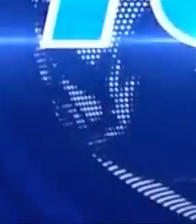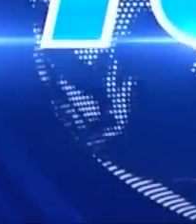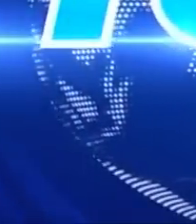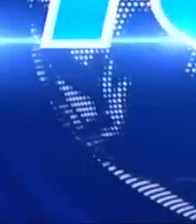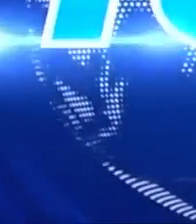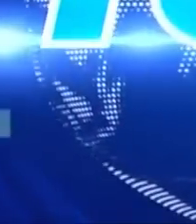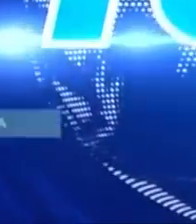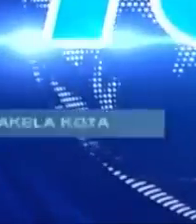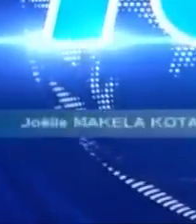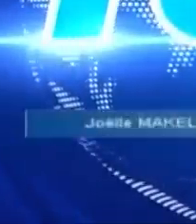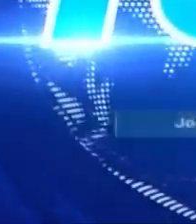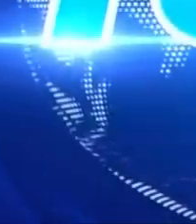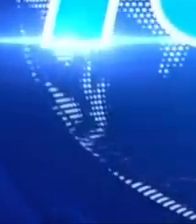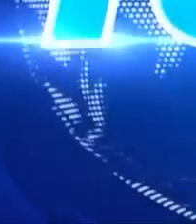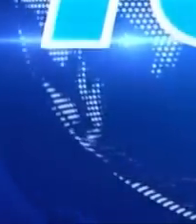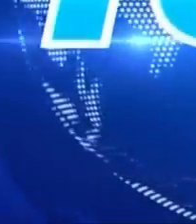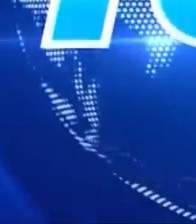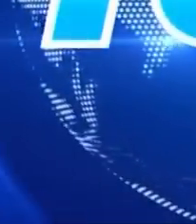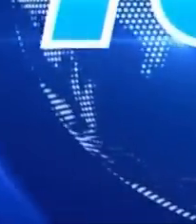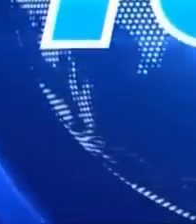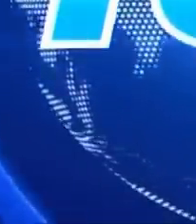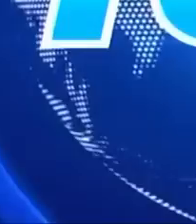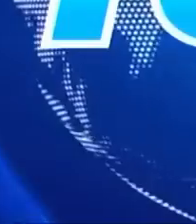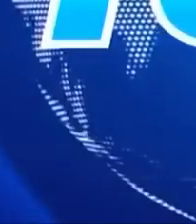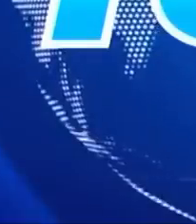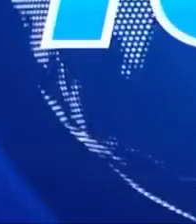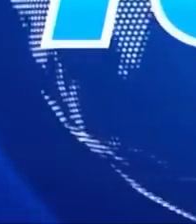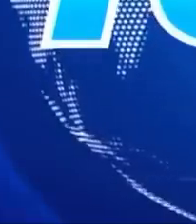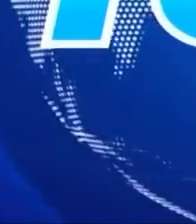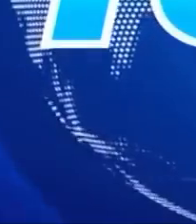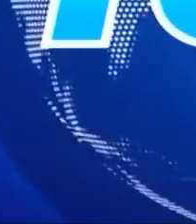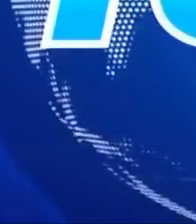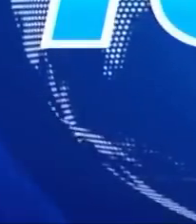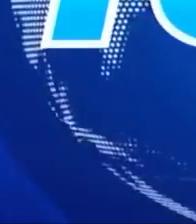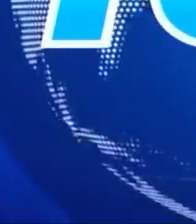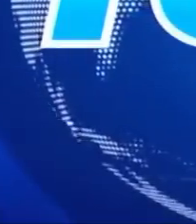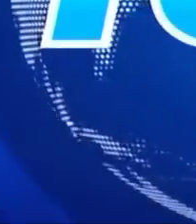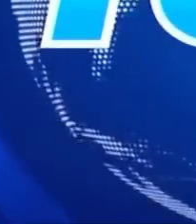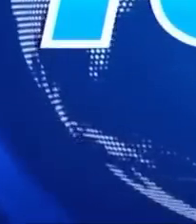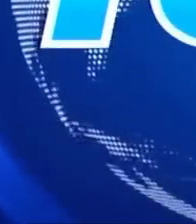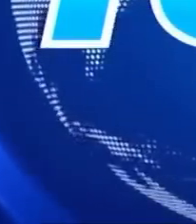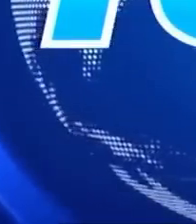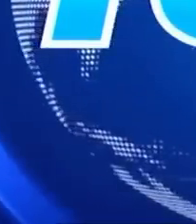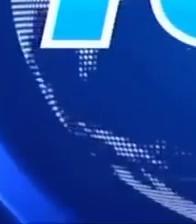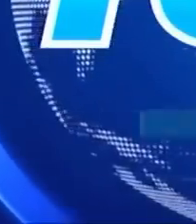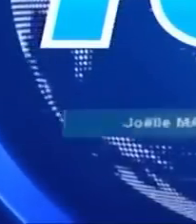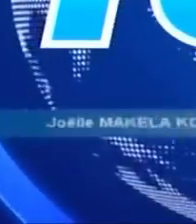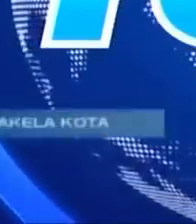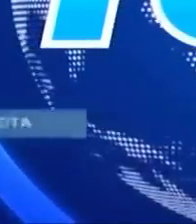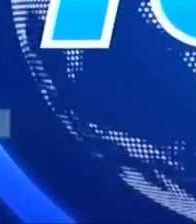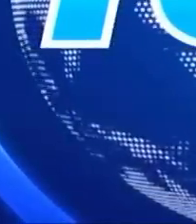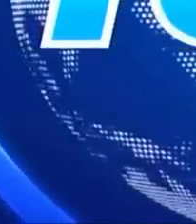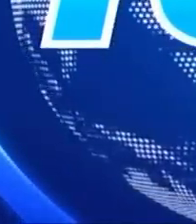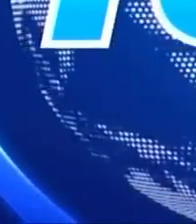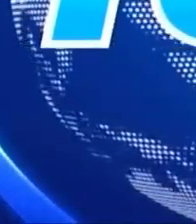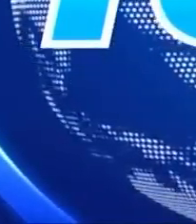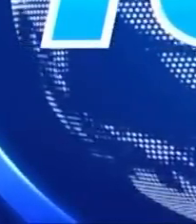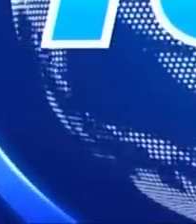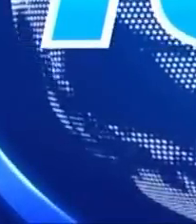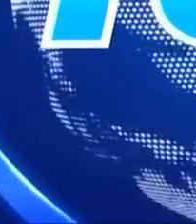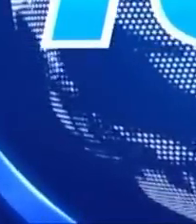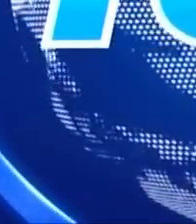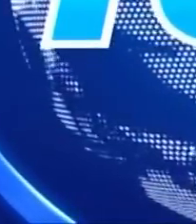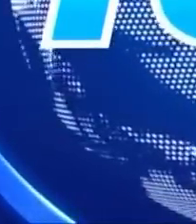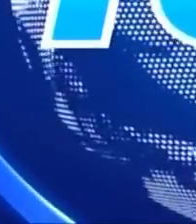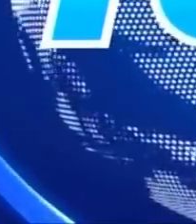Une résistance populaire face à l'agression du Rwanda en appui du M23. Toutes les couches sociales s'accordent à soutenir les forces armées. Madame,